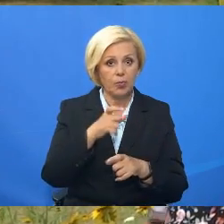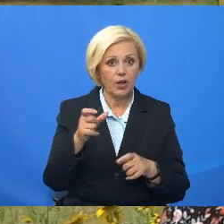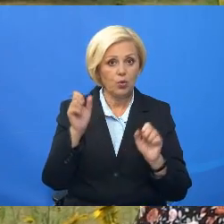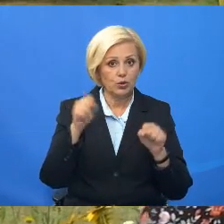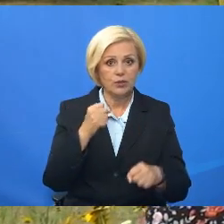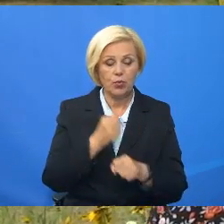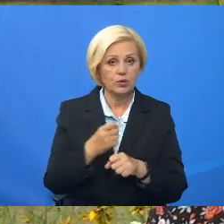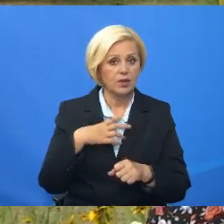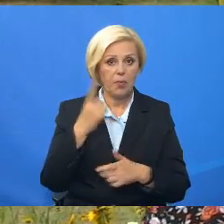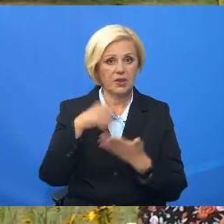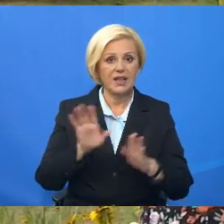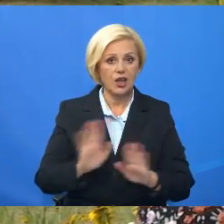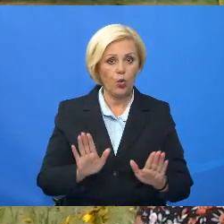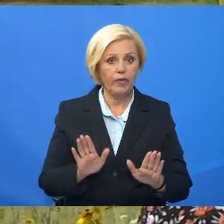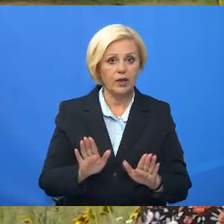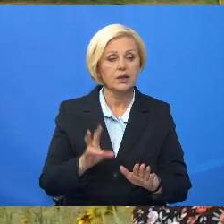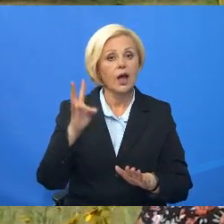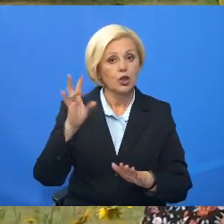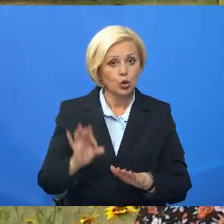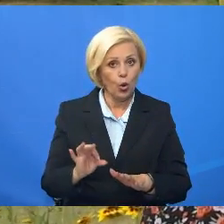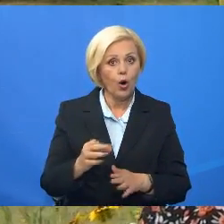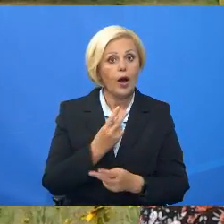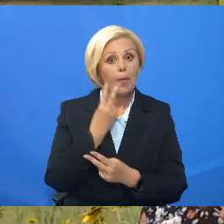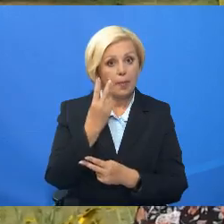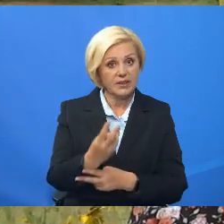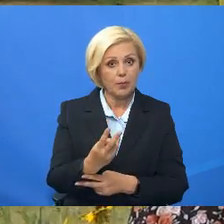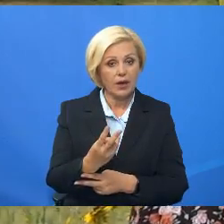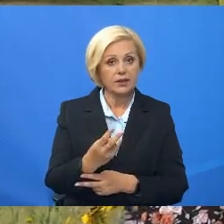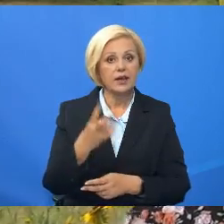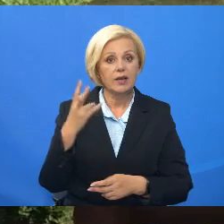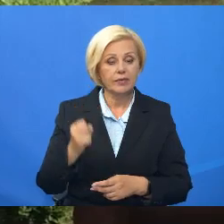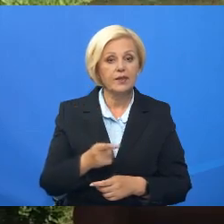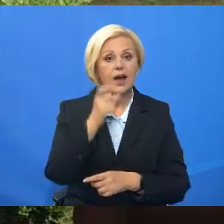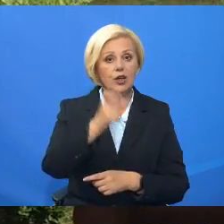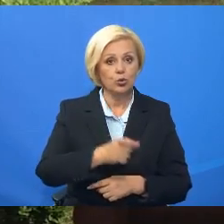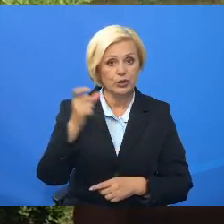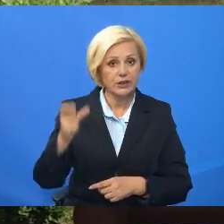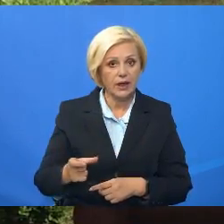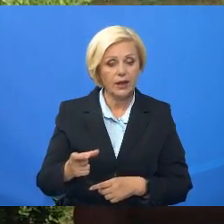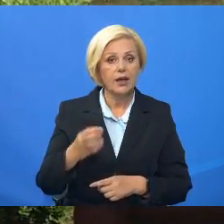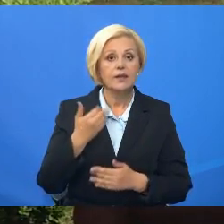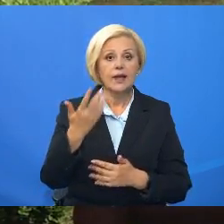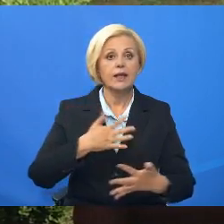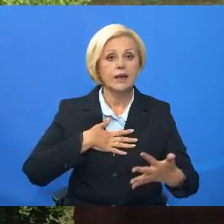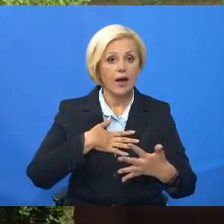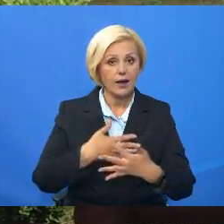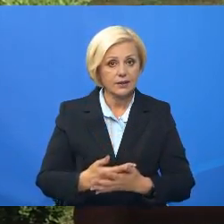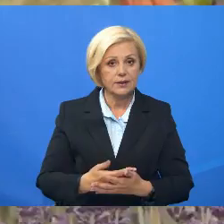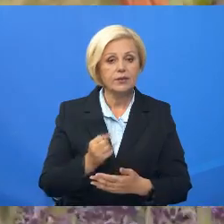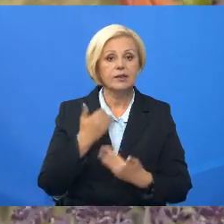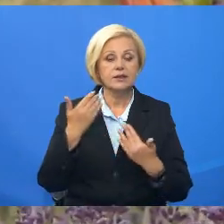я была не уверена. Но посмотрев на людей, на их активность, на